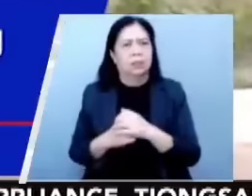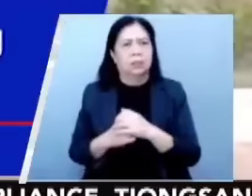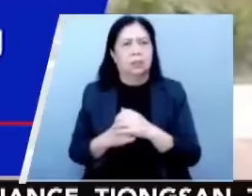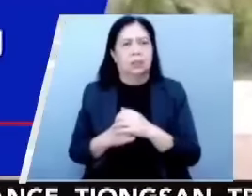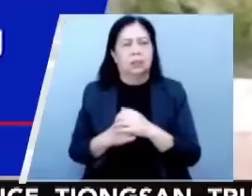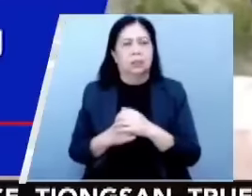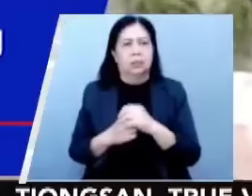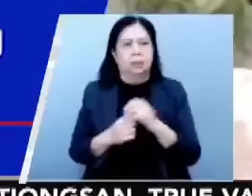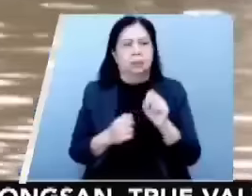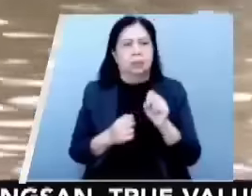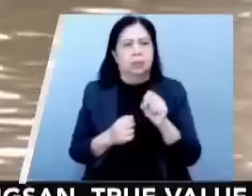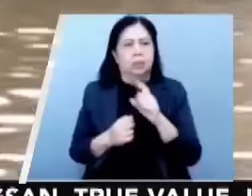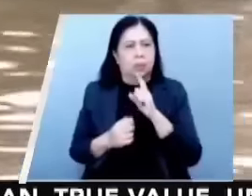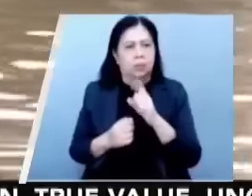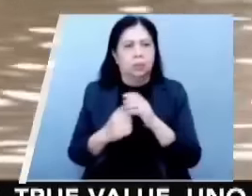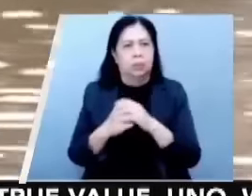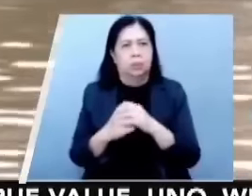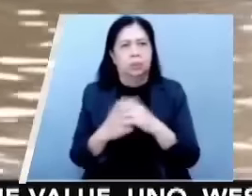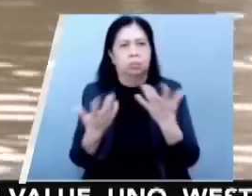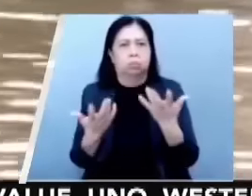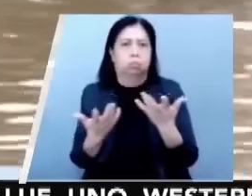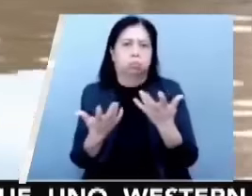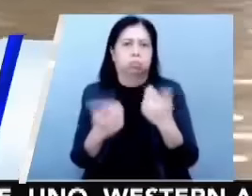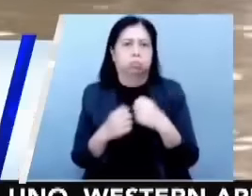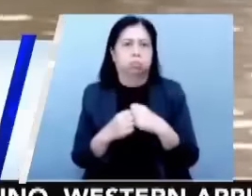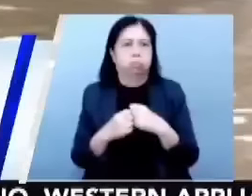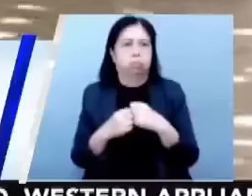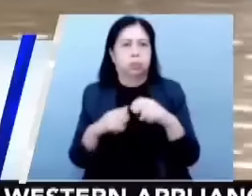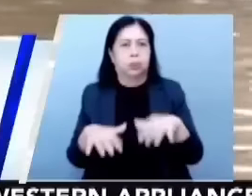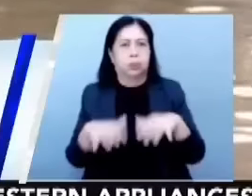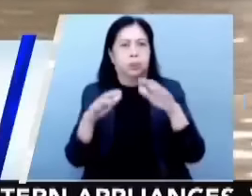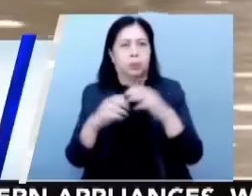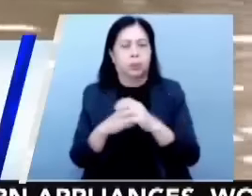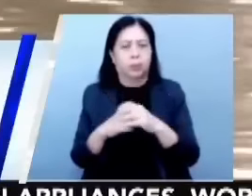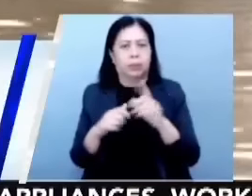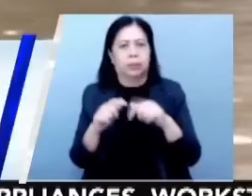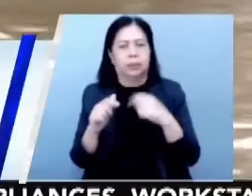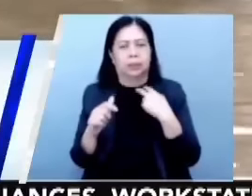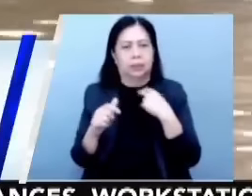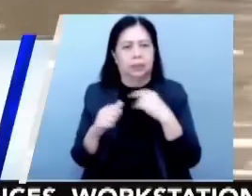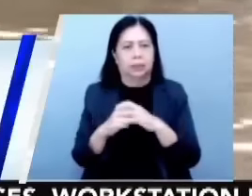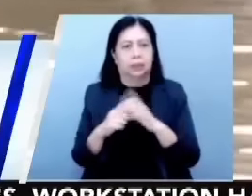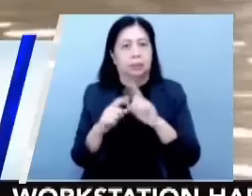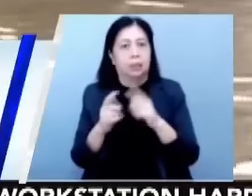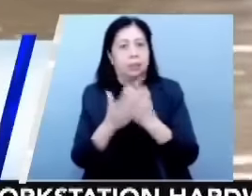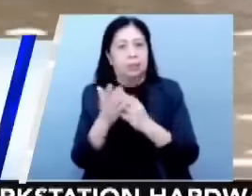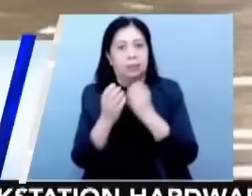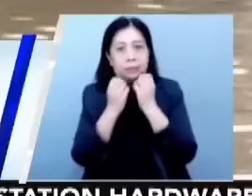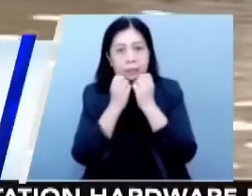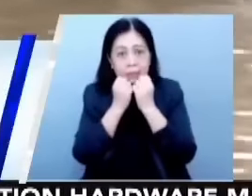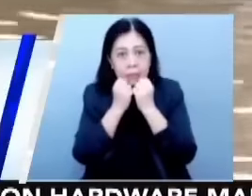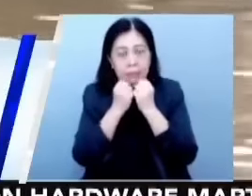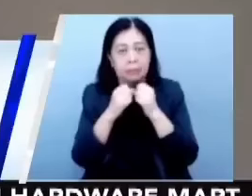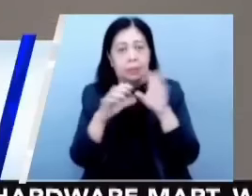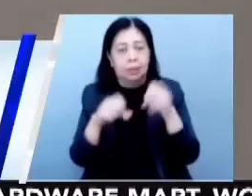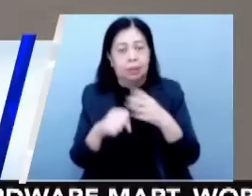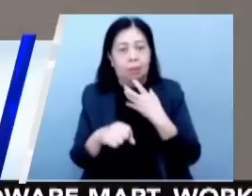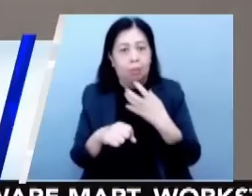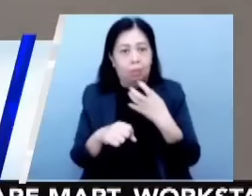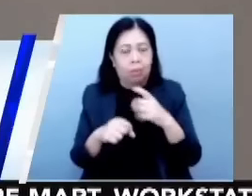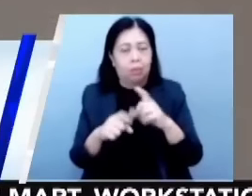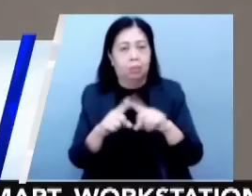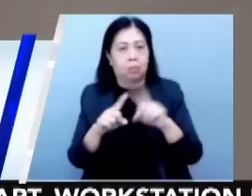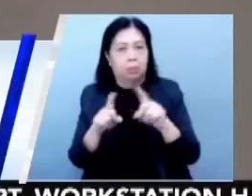Nagsugod niya, wala may nakagawa. Pero ang ilang residente, sinamantala ang pagkakataon na makahuli ng mga palaka at ibon na binayo ng malakas na